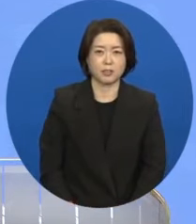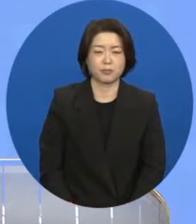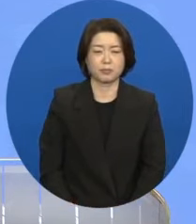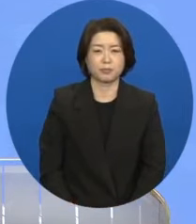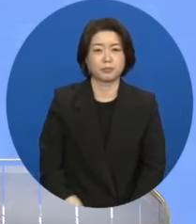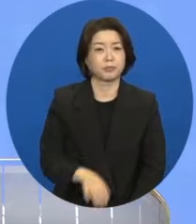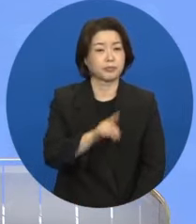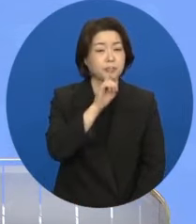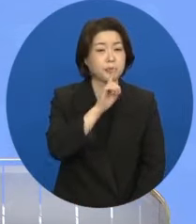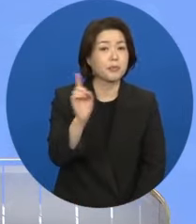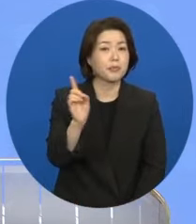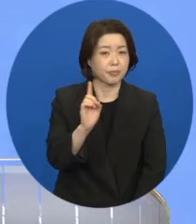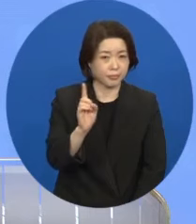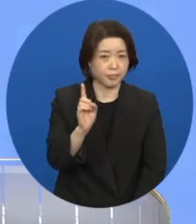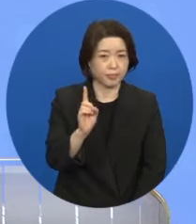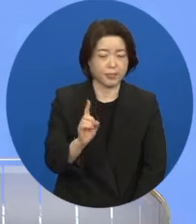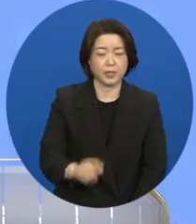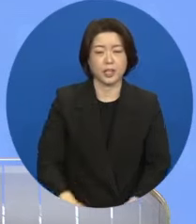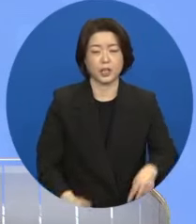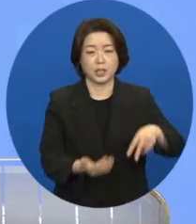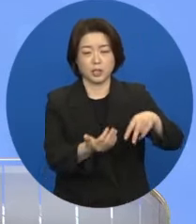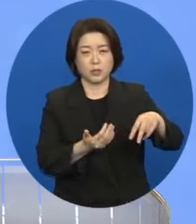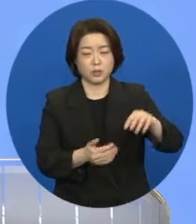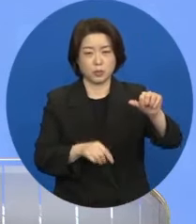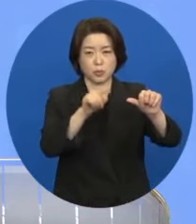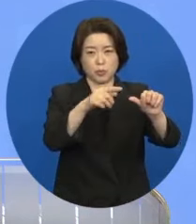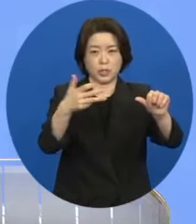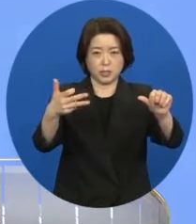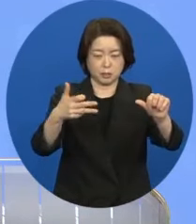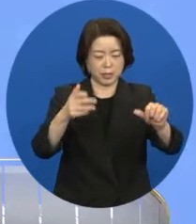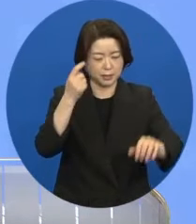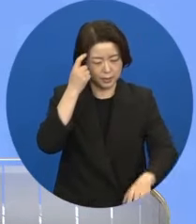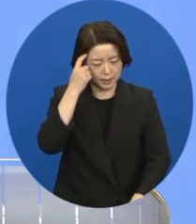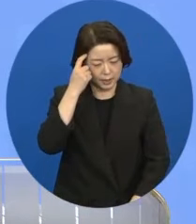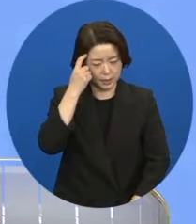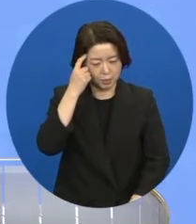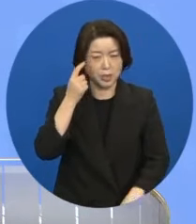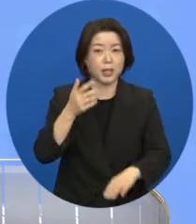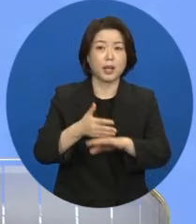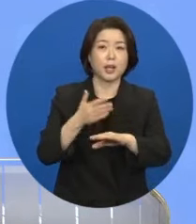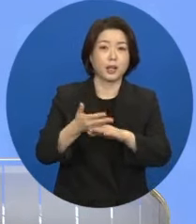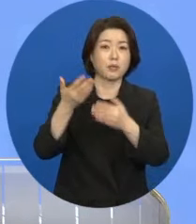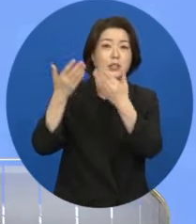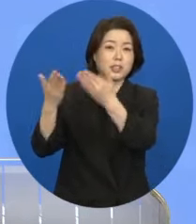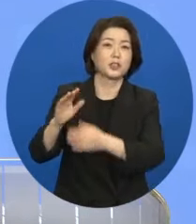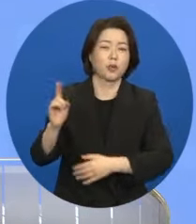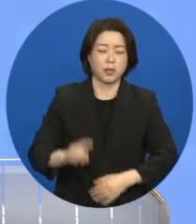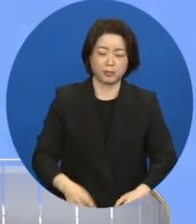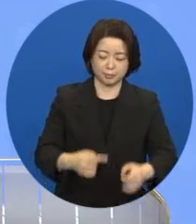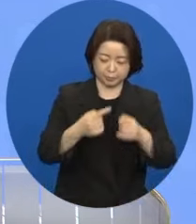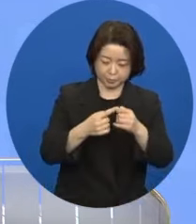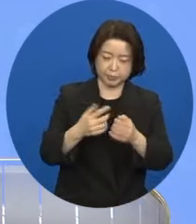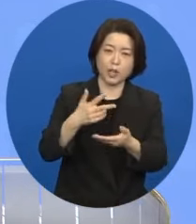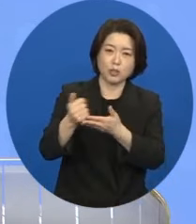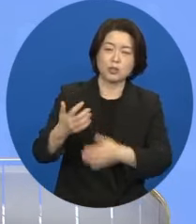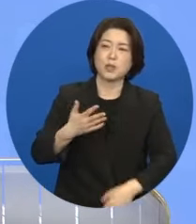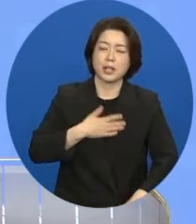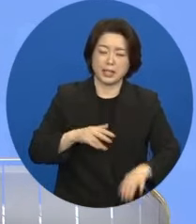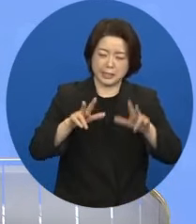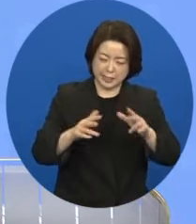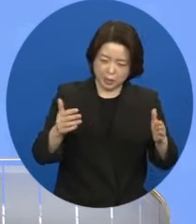말씀 오늘 데살로 전서 5장 18절 말씀을 생각하고 이렇게 감사합니다 첫 번째 주님 제가